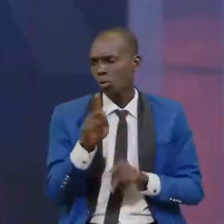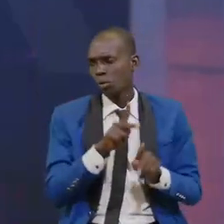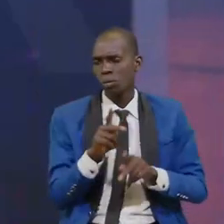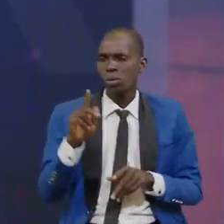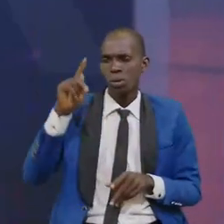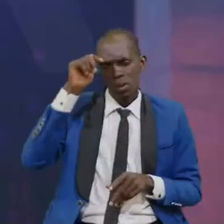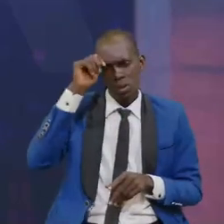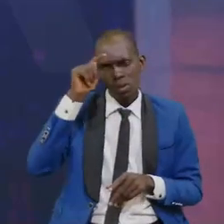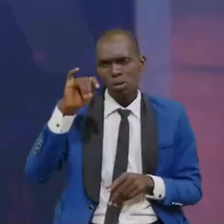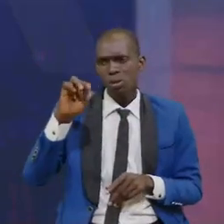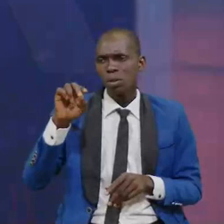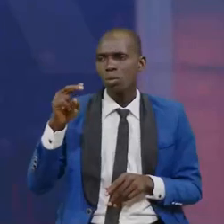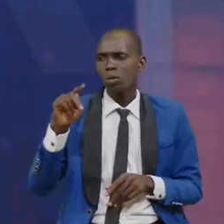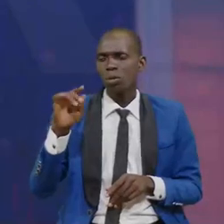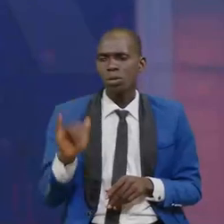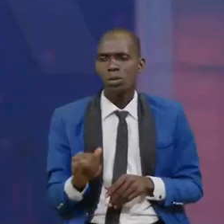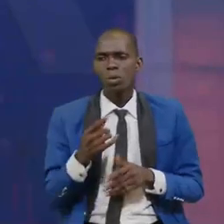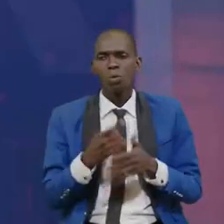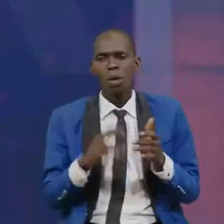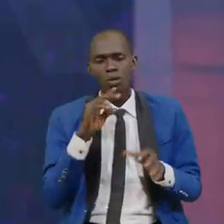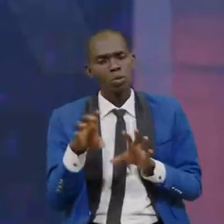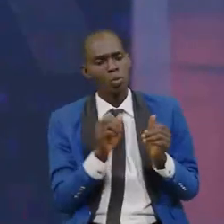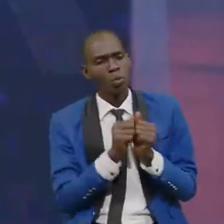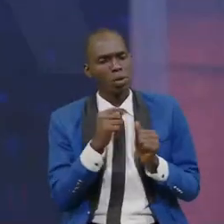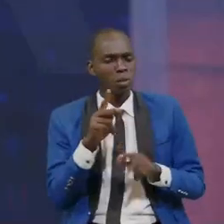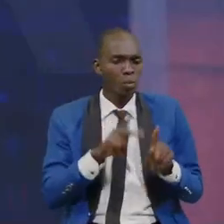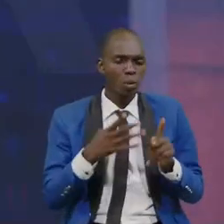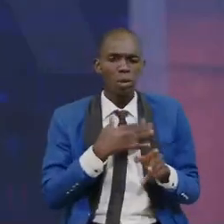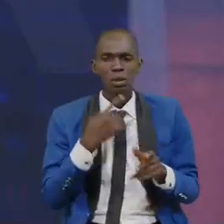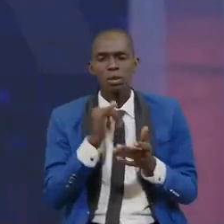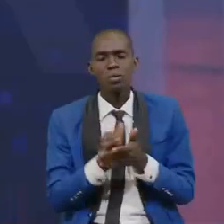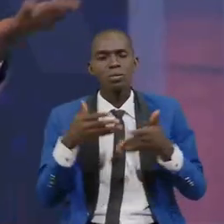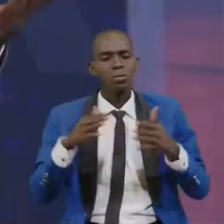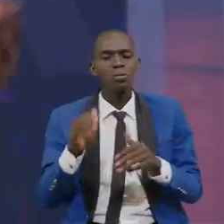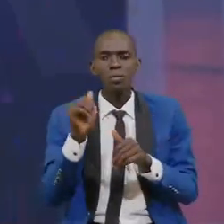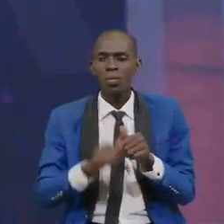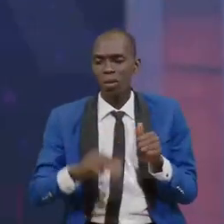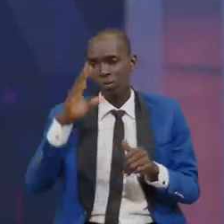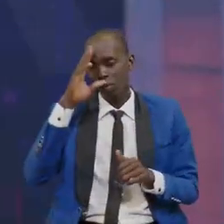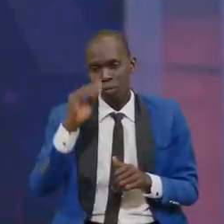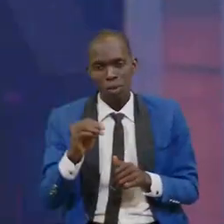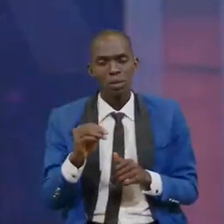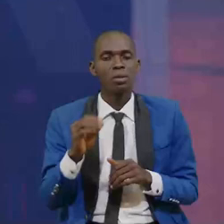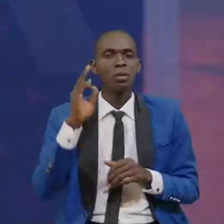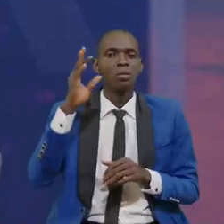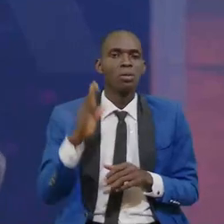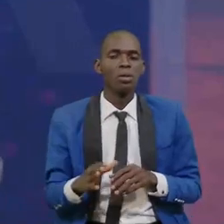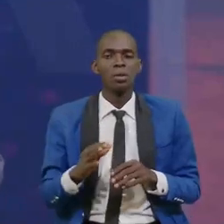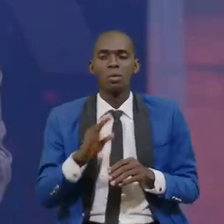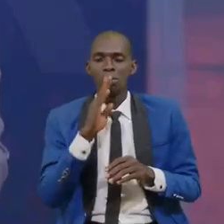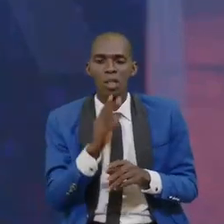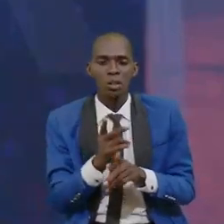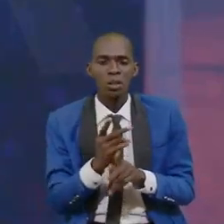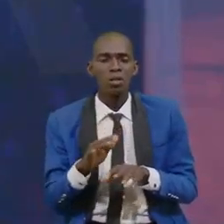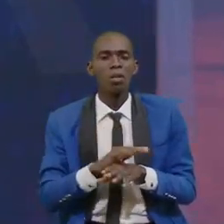Silas? Qu'est-ce que tu fais là-bas? Et aider que chacun, que chaque ministre prenne garde à la main dont